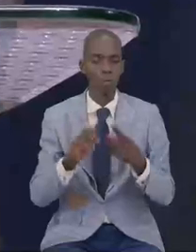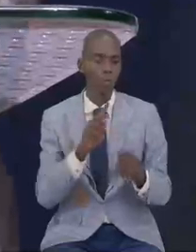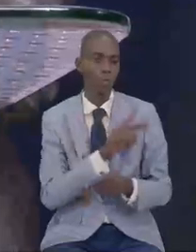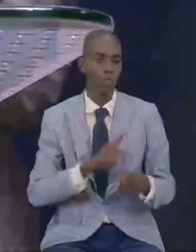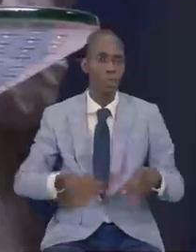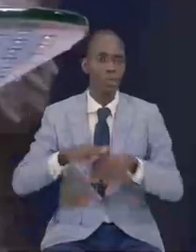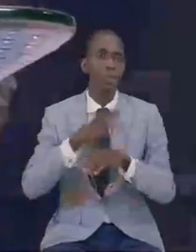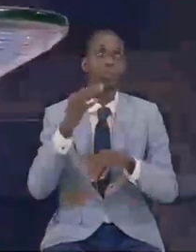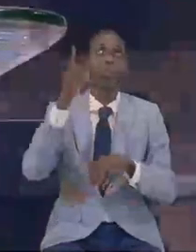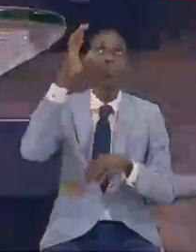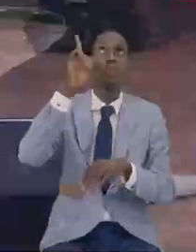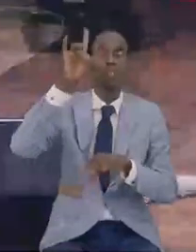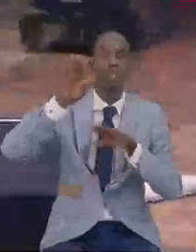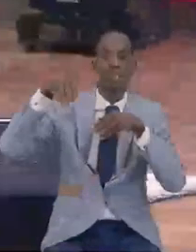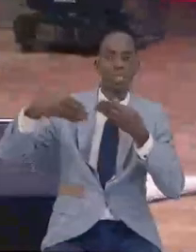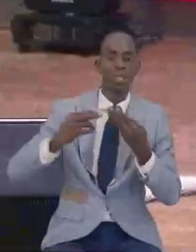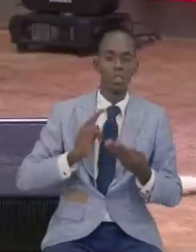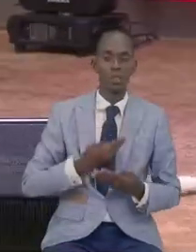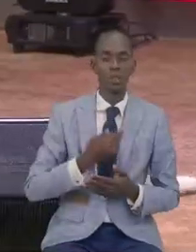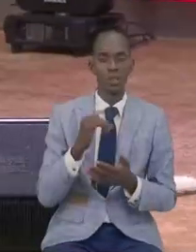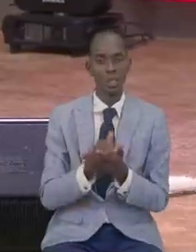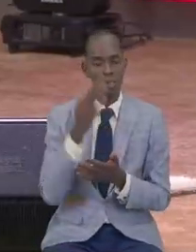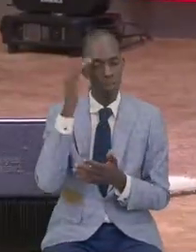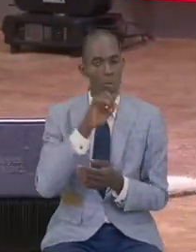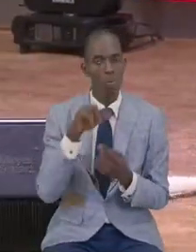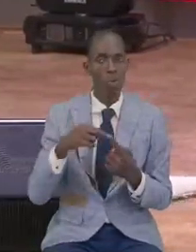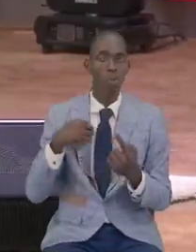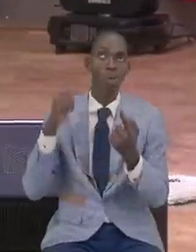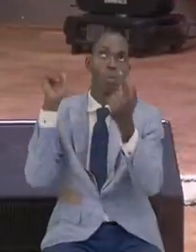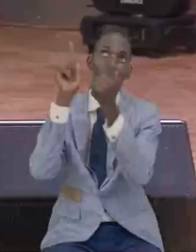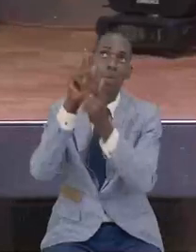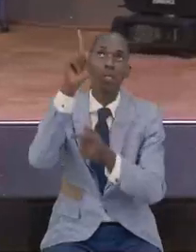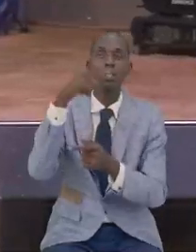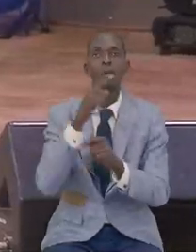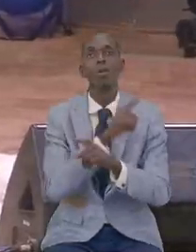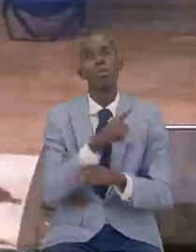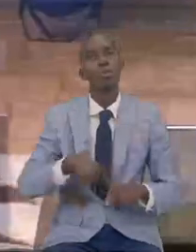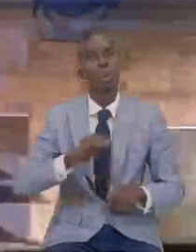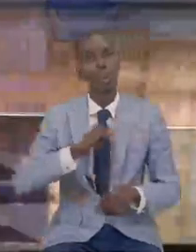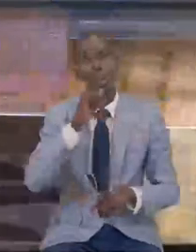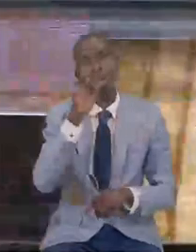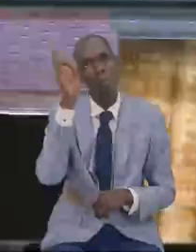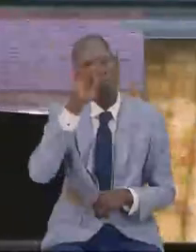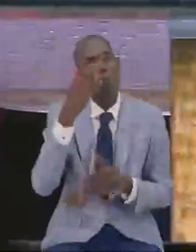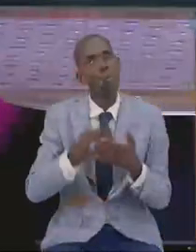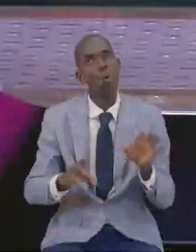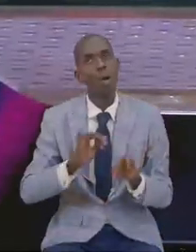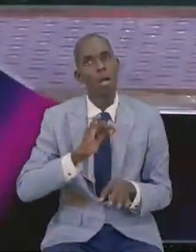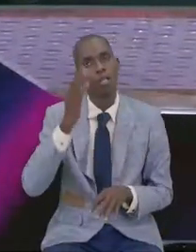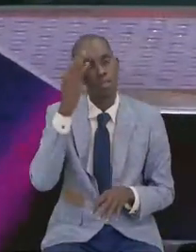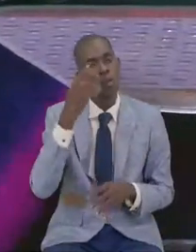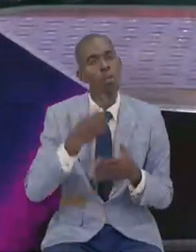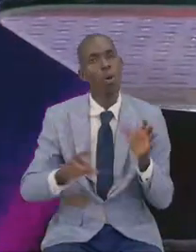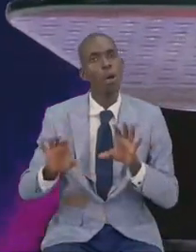nous donne cette connaissance lorsque nous venons à lui et nous disons, Seigneur, je suis ignorant, qu'est-ce que je connais? Qu'est-ce que je connais du